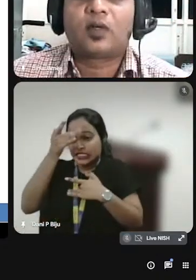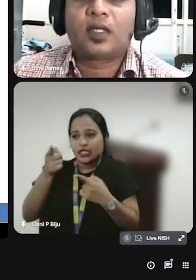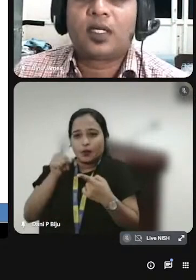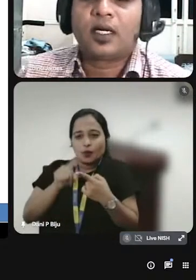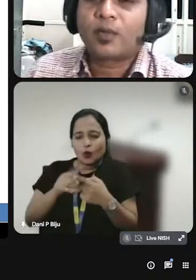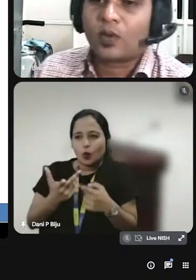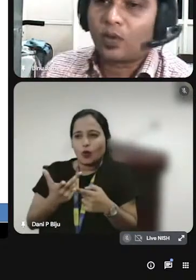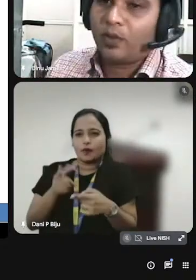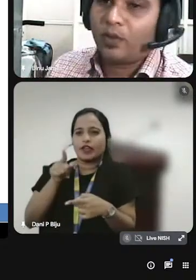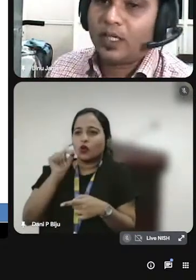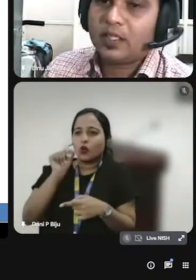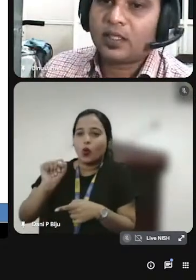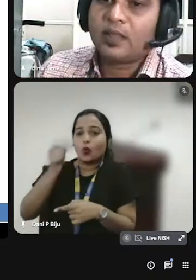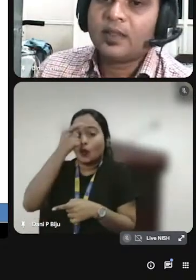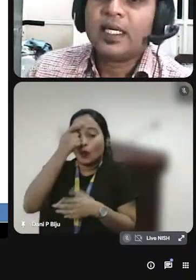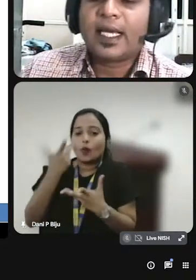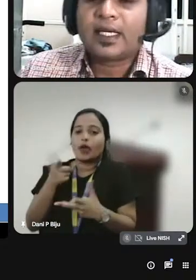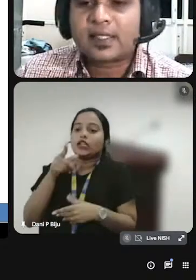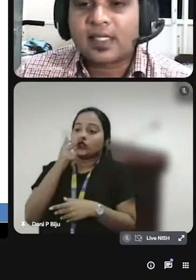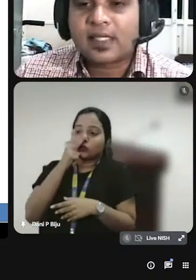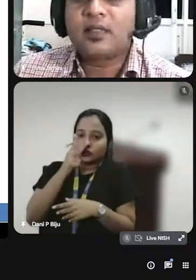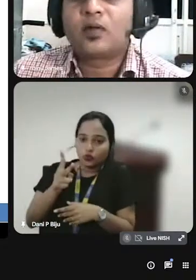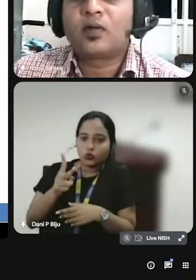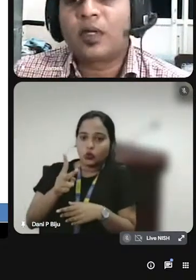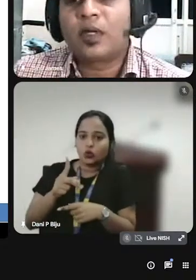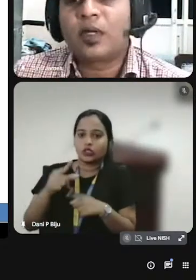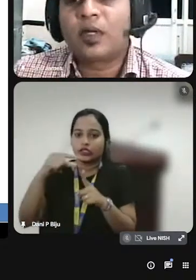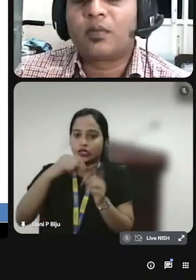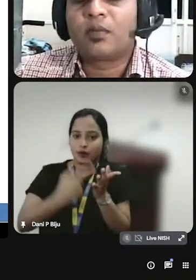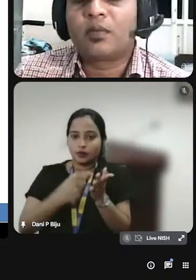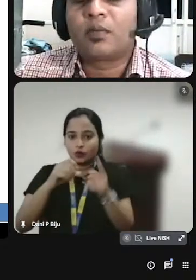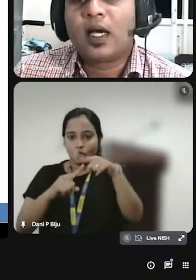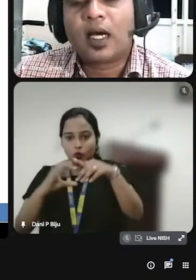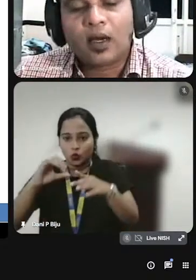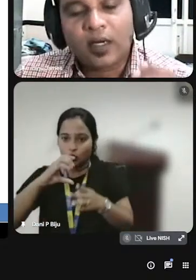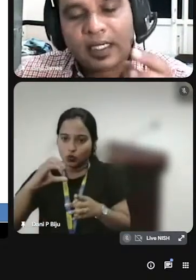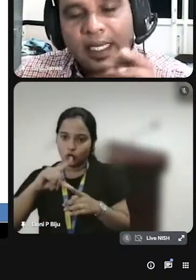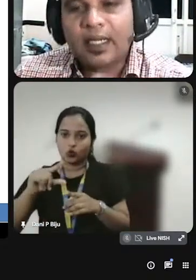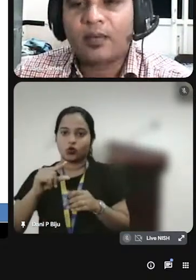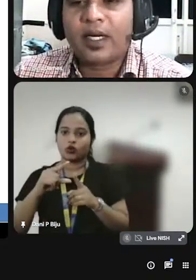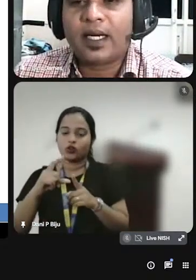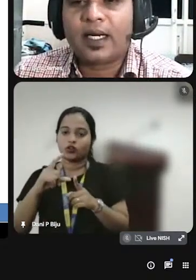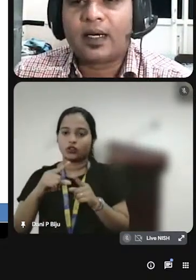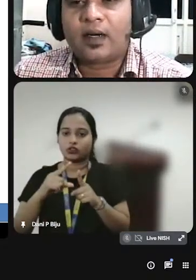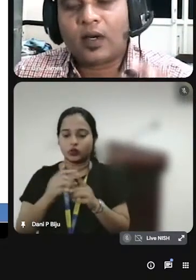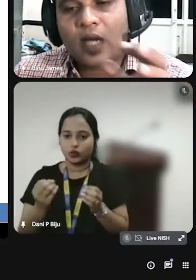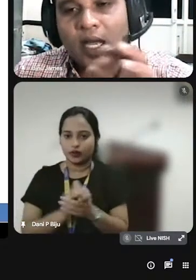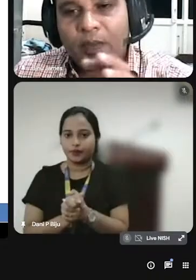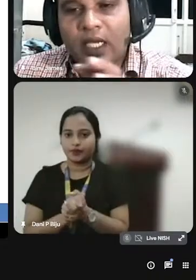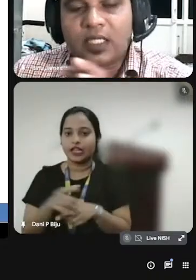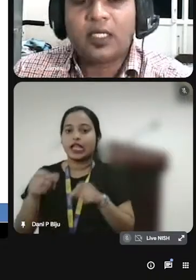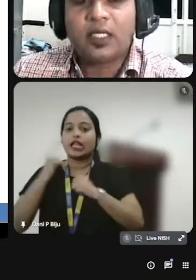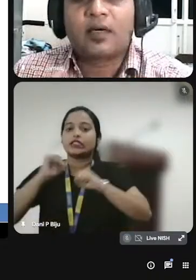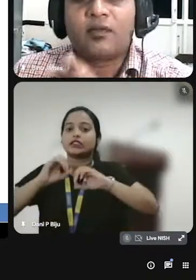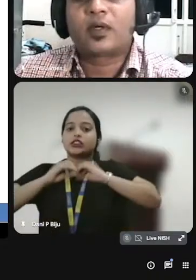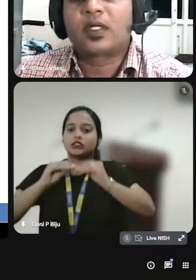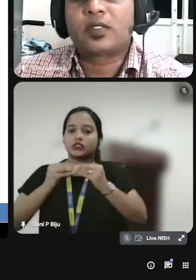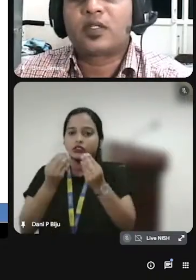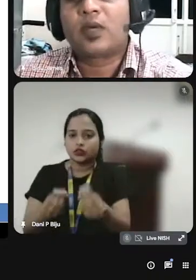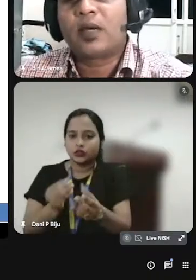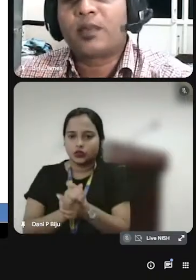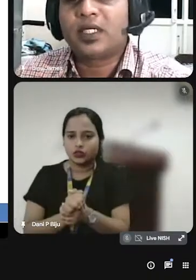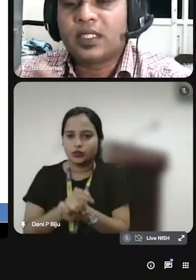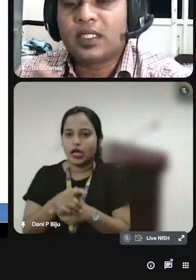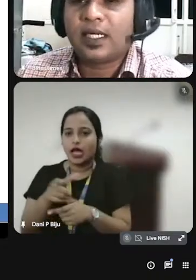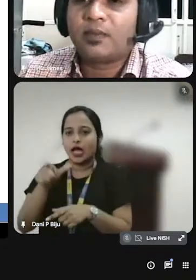ചെയ്യുന്നത് എന്നുള്ളതിനാണ് പ്രോട്ടോകോൾ ചെയ്യുന്നത്. എക്സസൈസ് കൊടുക്കുമ്പോൾ എപ്പോഴും നമ്മൾ ടൈലർ മെയ്ഡ് ആയിട്ടാണ്. അപ്പോൾ ആ പേഷ്യന്റിന്റെ കംഫോർട്ട്